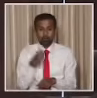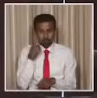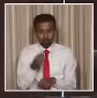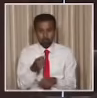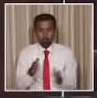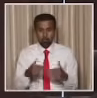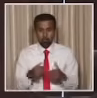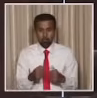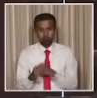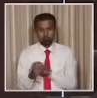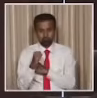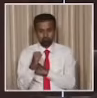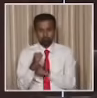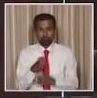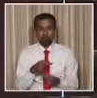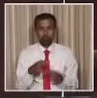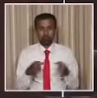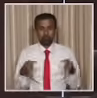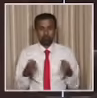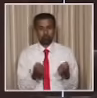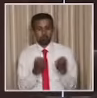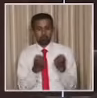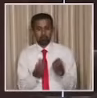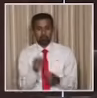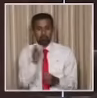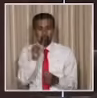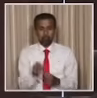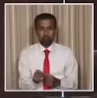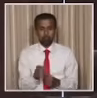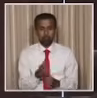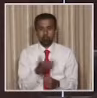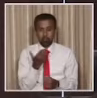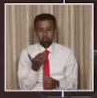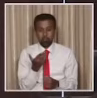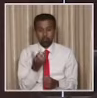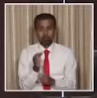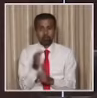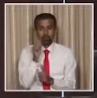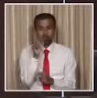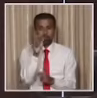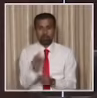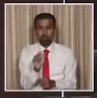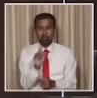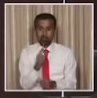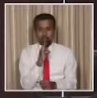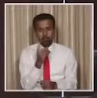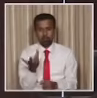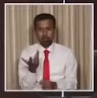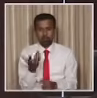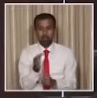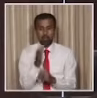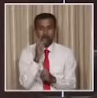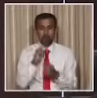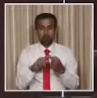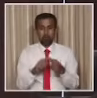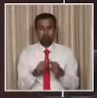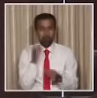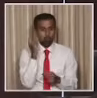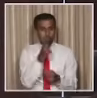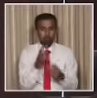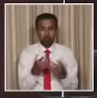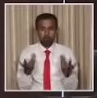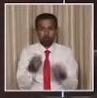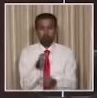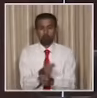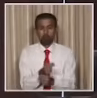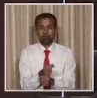තව කොන්ද කෙලින් තියාගෙන මේ ආ විපක්ෂයට අභියෝග කරන ඔබතුමාලට තව පුළුවන්කම ලැබිලා තියෙනවද? ඔබේ ජනාධිපති අපේක්ෂකයා කියන්නේ ජනාධිපති අපේක්ෂකයාට හොයාගන්න බැරි වෙච්ච